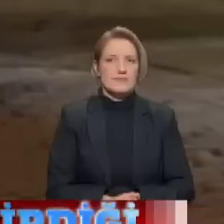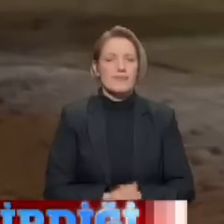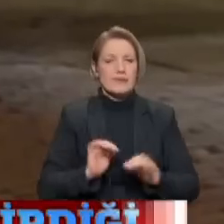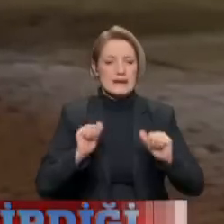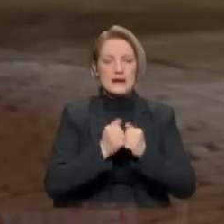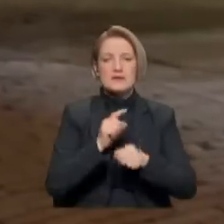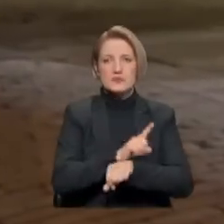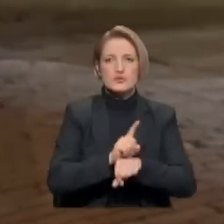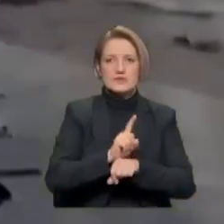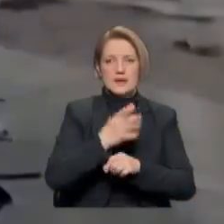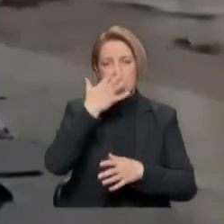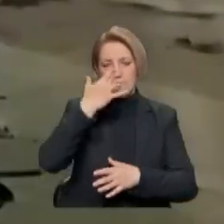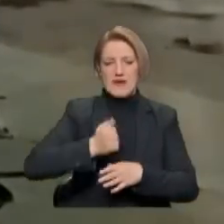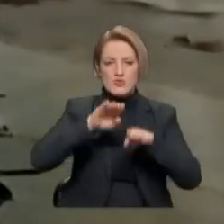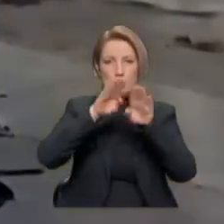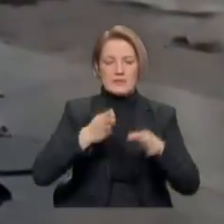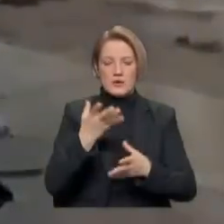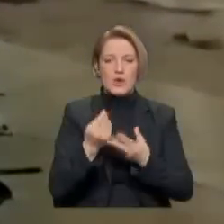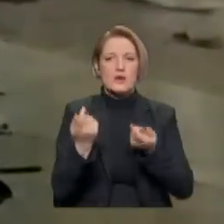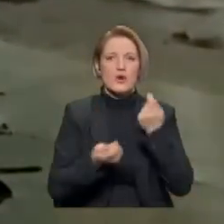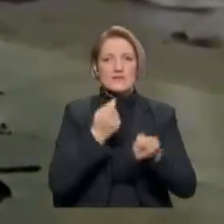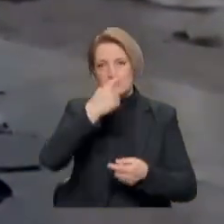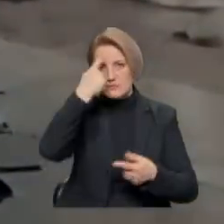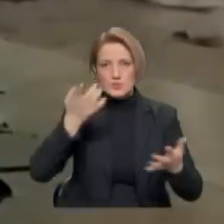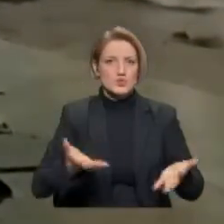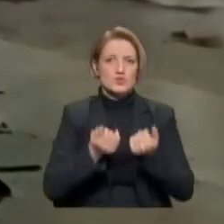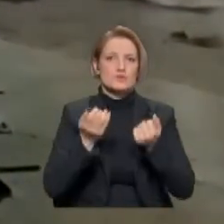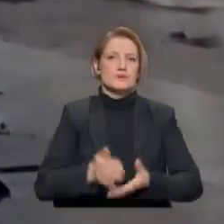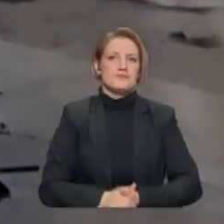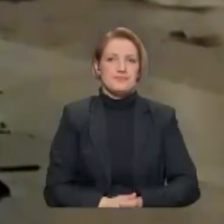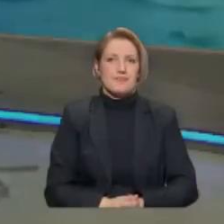Kaza sırasında bekçi kulübesinde bulunan görevli şans eseri kurtuldu.